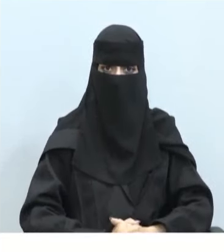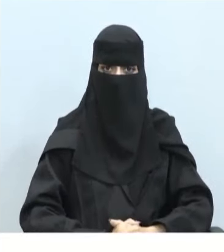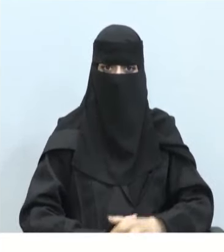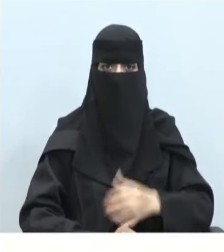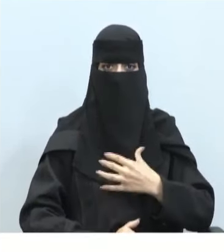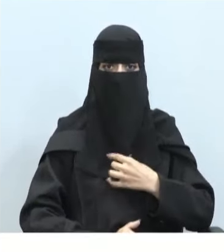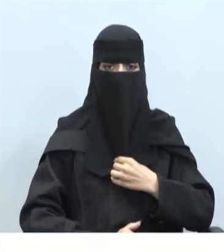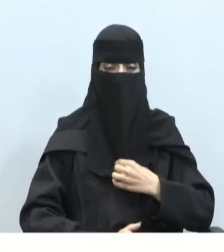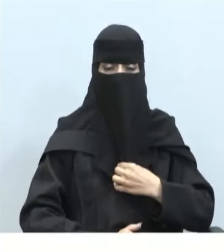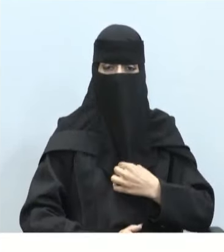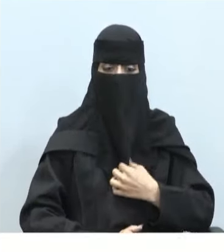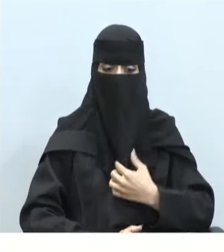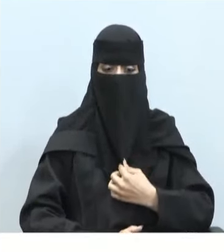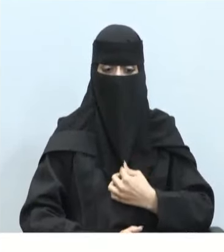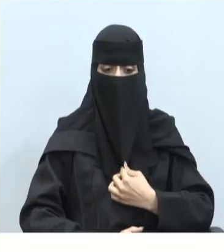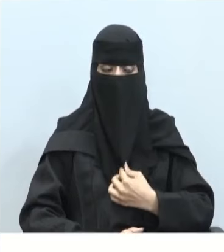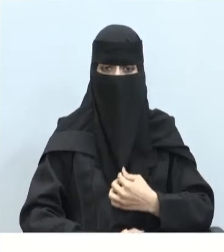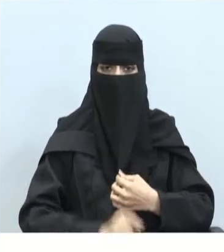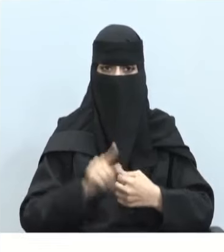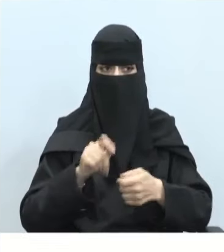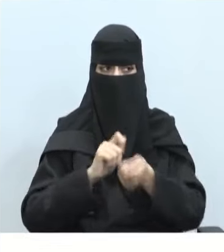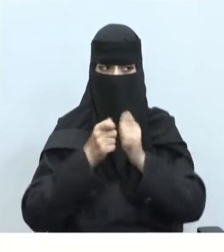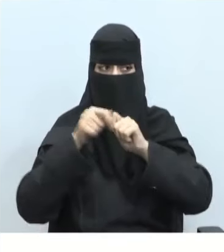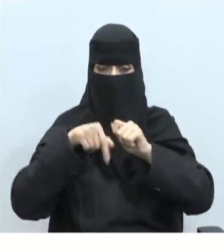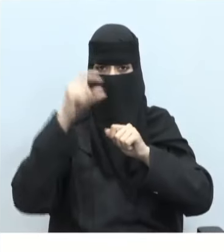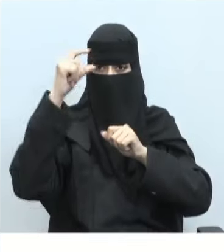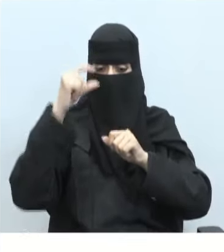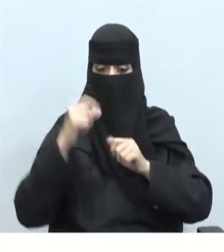واحده تلاحظ فعلا انه تم تغيير